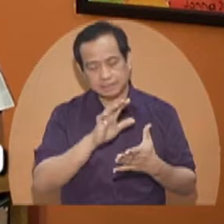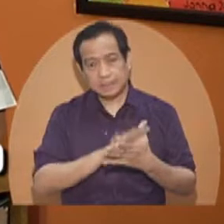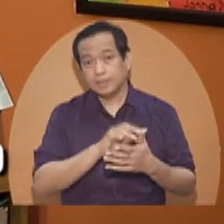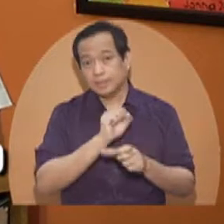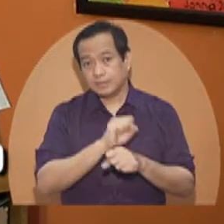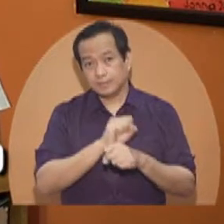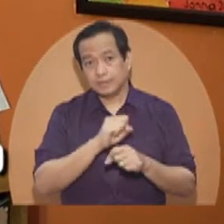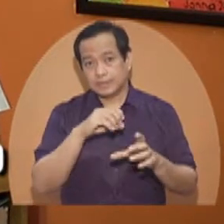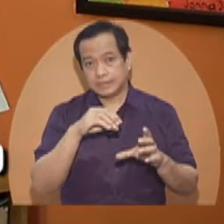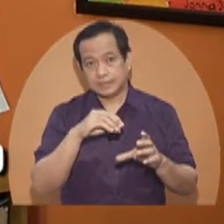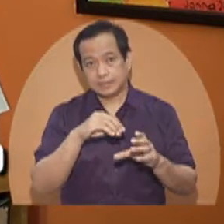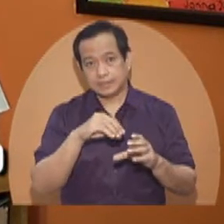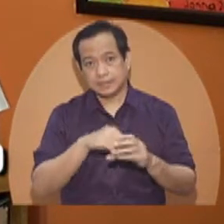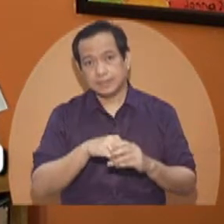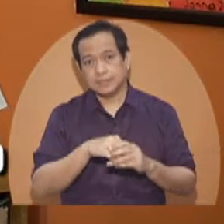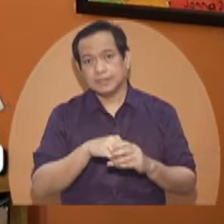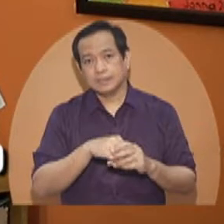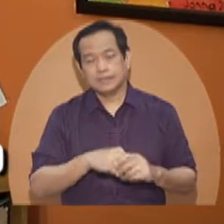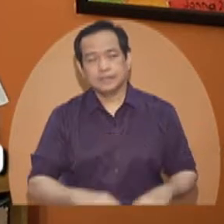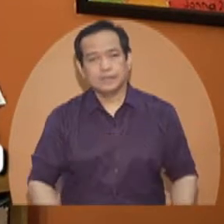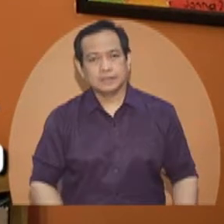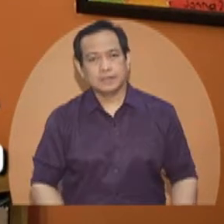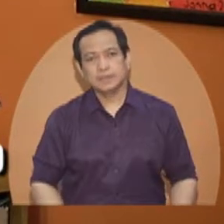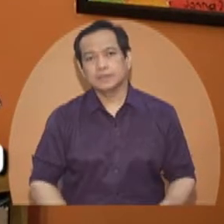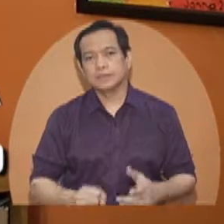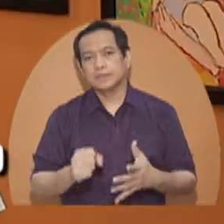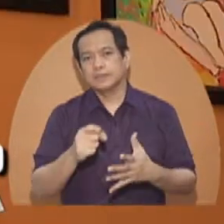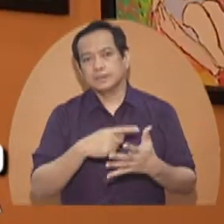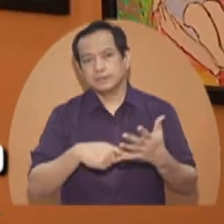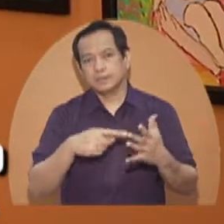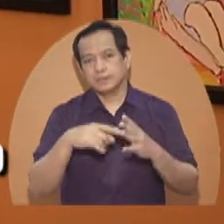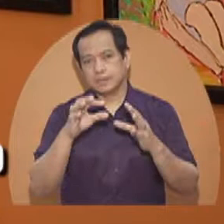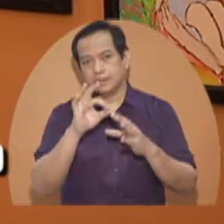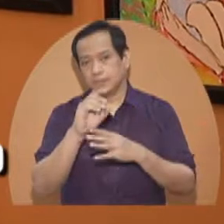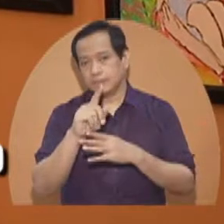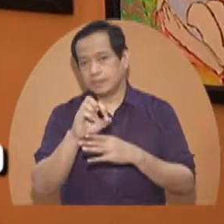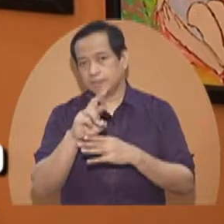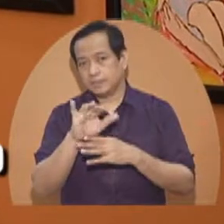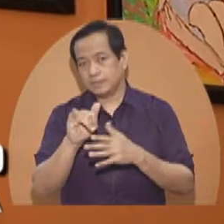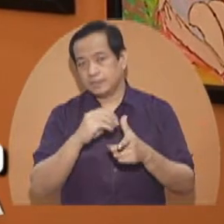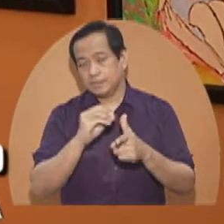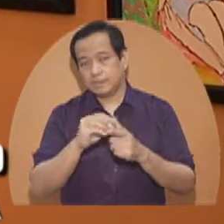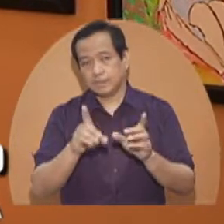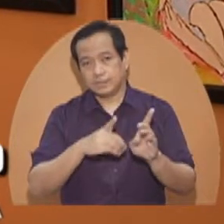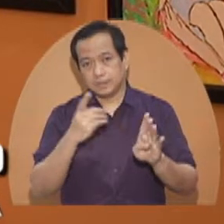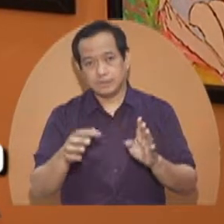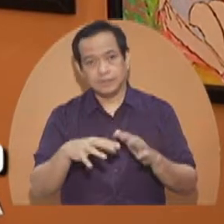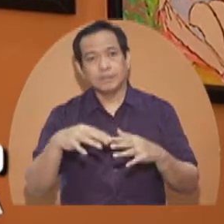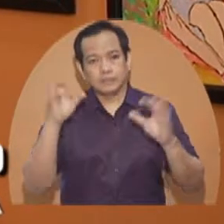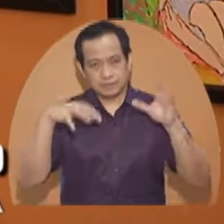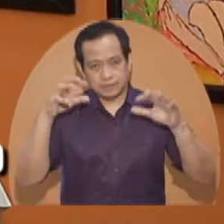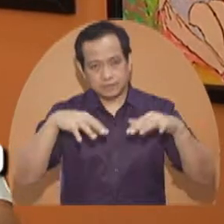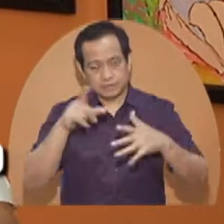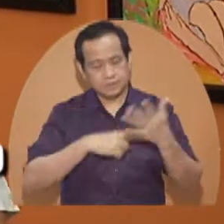niya ay trabahador sa paggawaan ng pinto. Malakas man ang ulan, tinungo namin na mag-iina